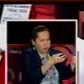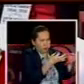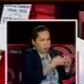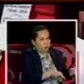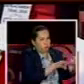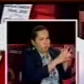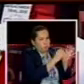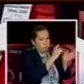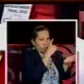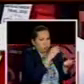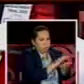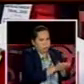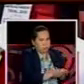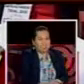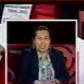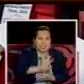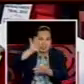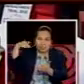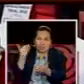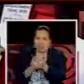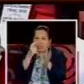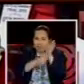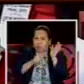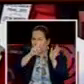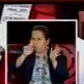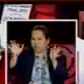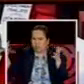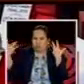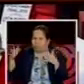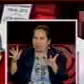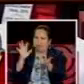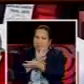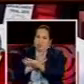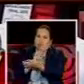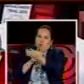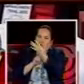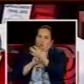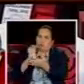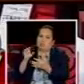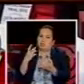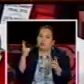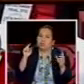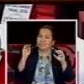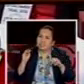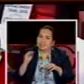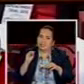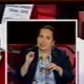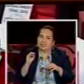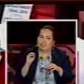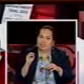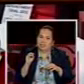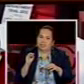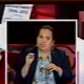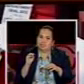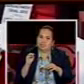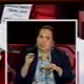Sa lahat ho ng article, wala akong pinakitang dokumento. Ang pinapakita lang ho, eh yung parang, ano ba